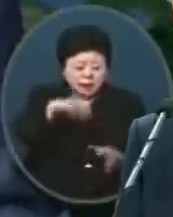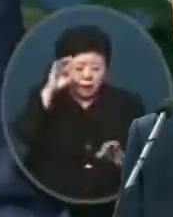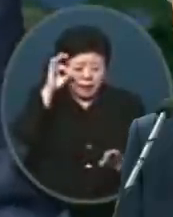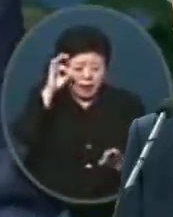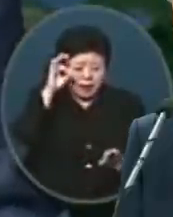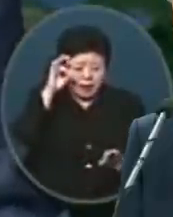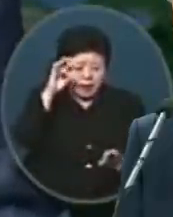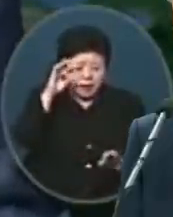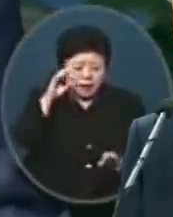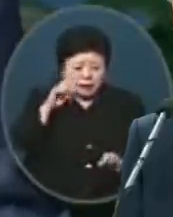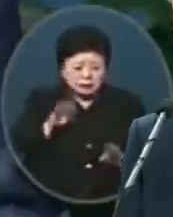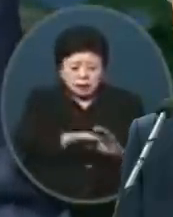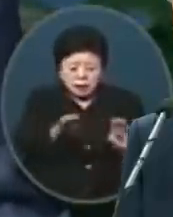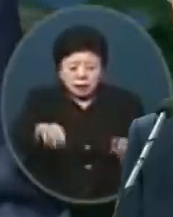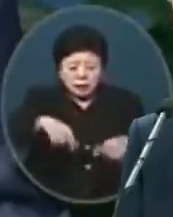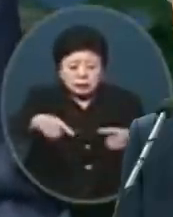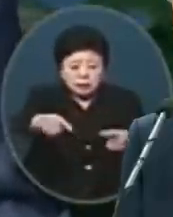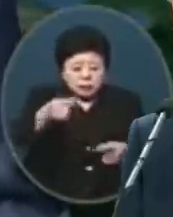나갈 수가 없습니다.